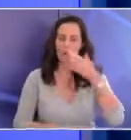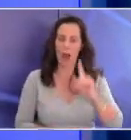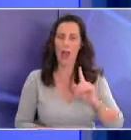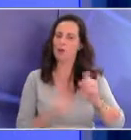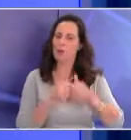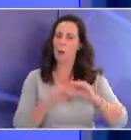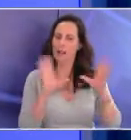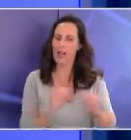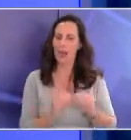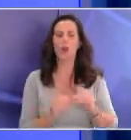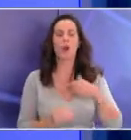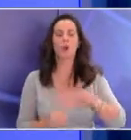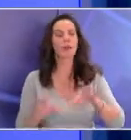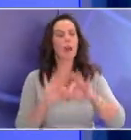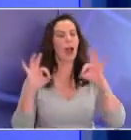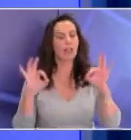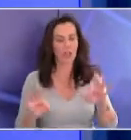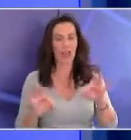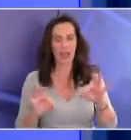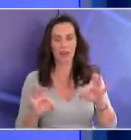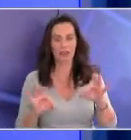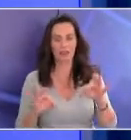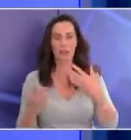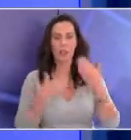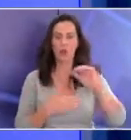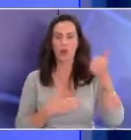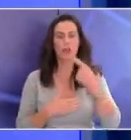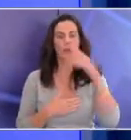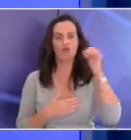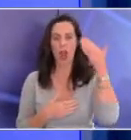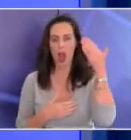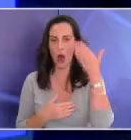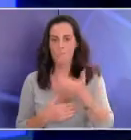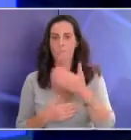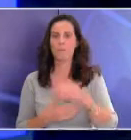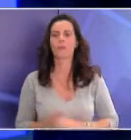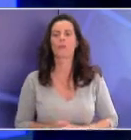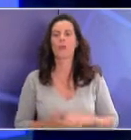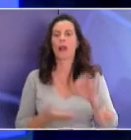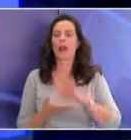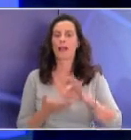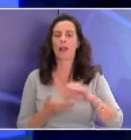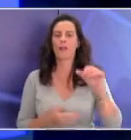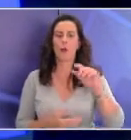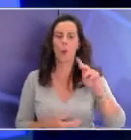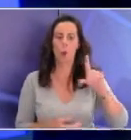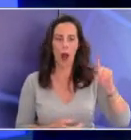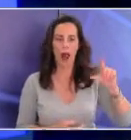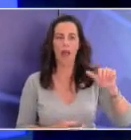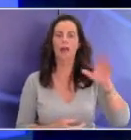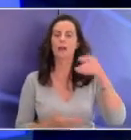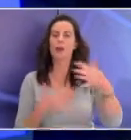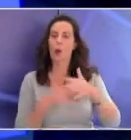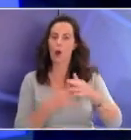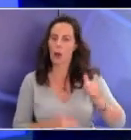על ספורט. אבל אנחנו רוצים לפתוח את הדיון הראשון שלנו, ולומר שלום לאלי סניור, כתב הפלילים של וויינט, אהלן אלי. שמולי גוזמן,